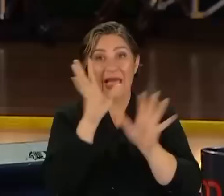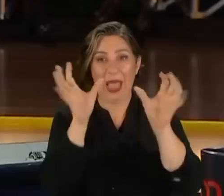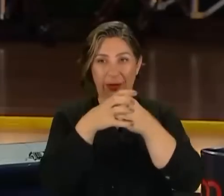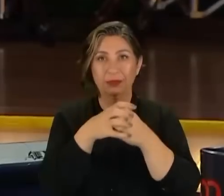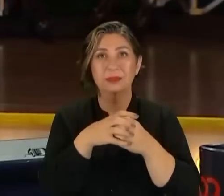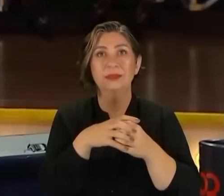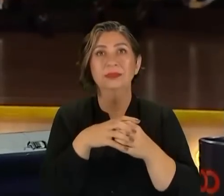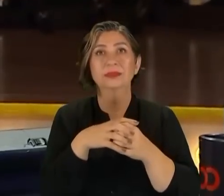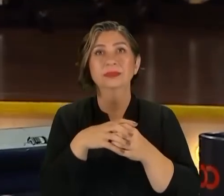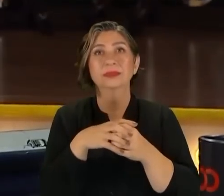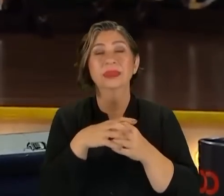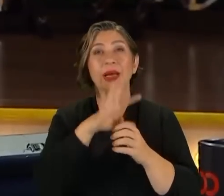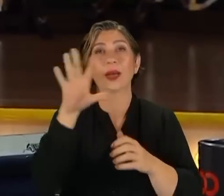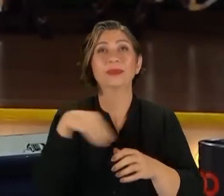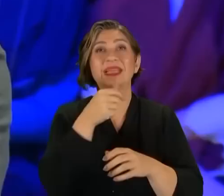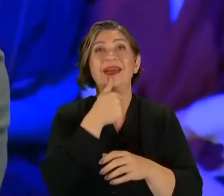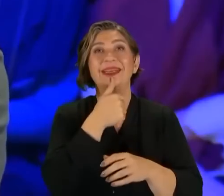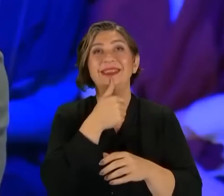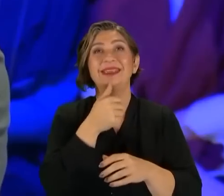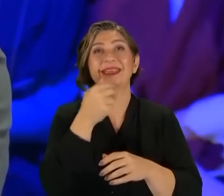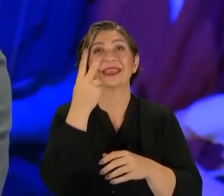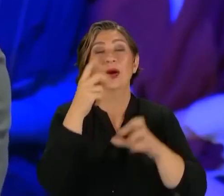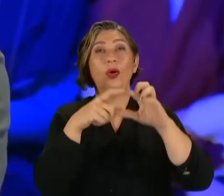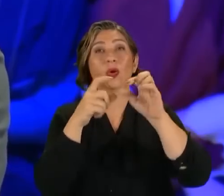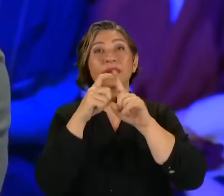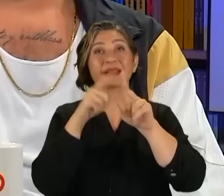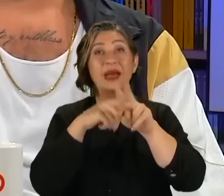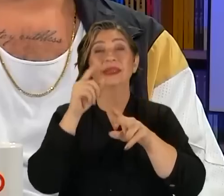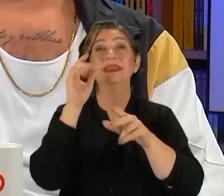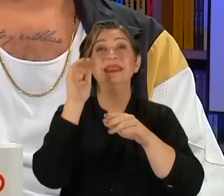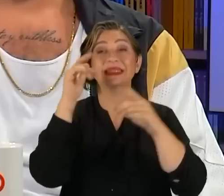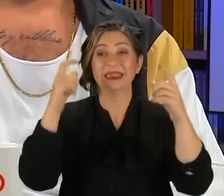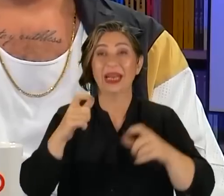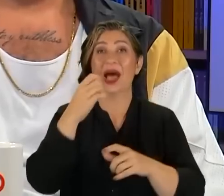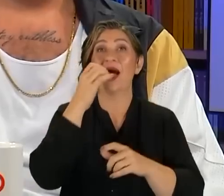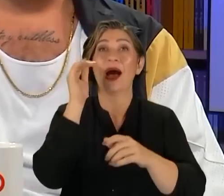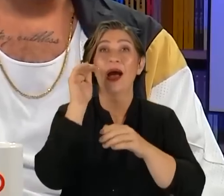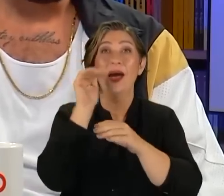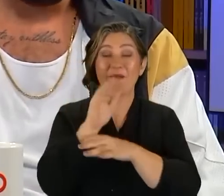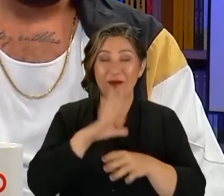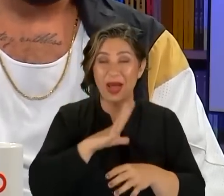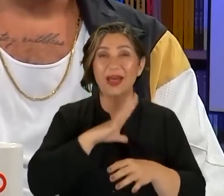için. Rodileriniz var mı? Hepimiz erkeğiz. Var. 2 tane rodi var. Sahne amirimiz var. Işıkçımız var.